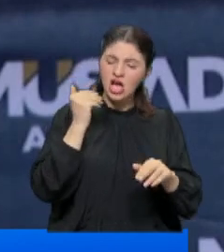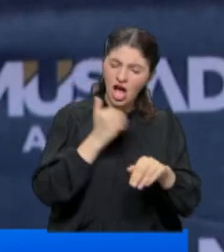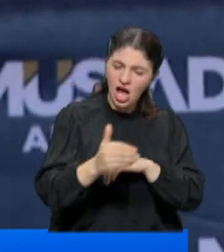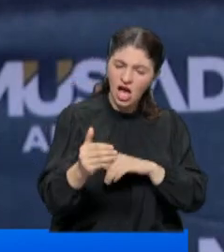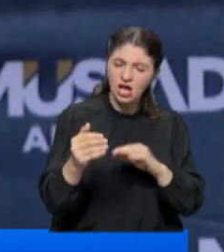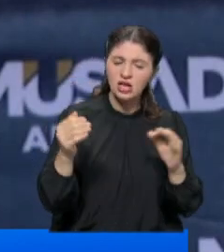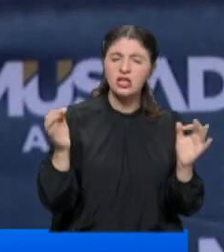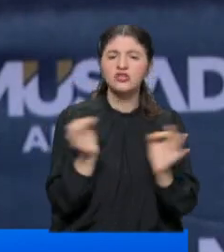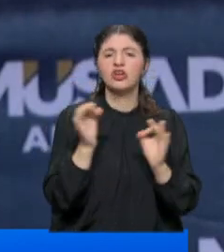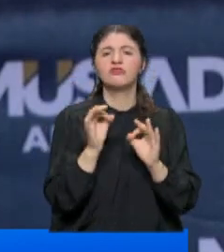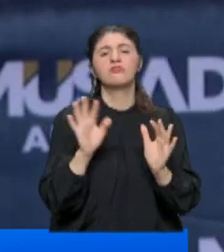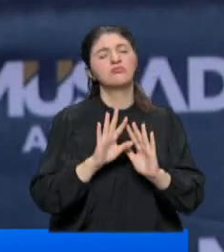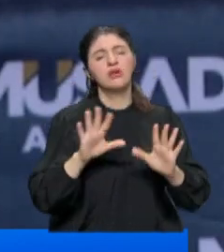geç